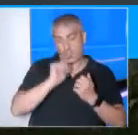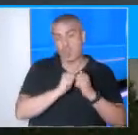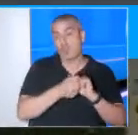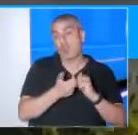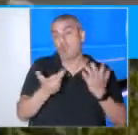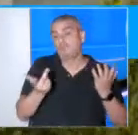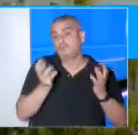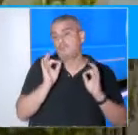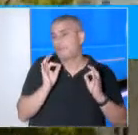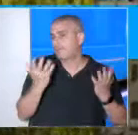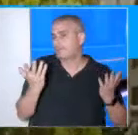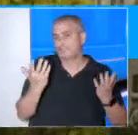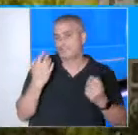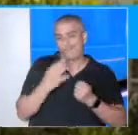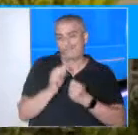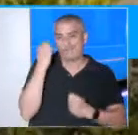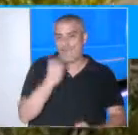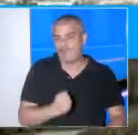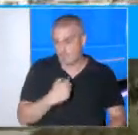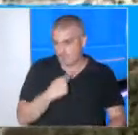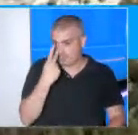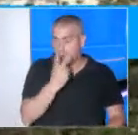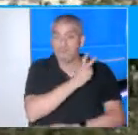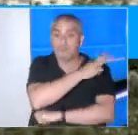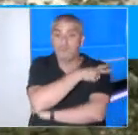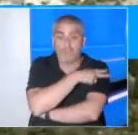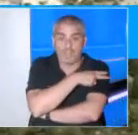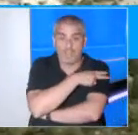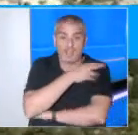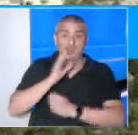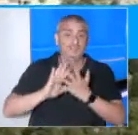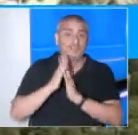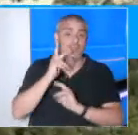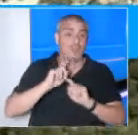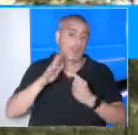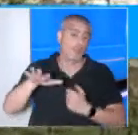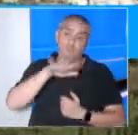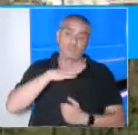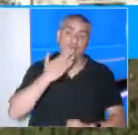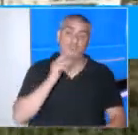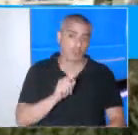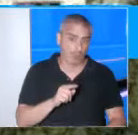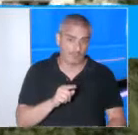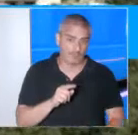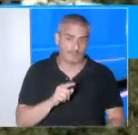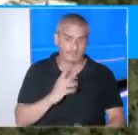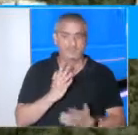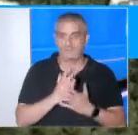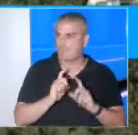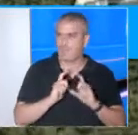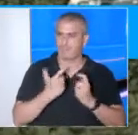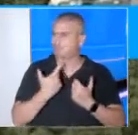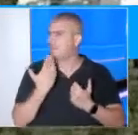או שבאמת מדובר בהצתה. אנחנו ראינו שהמשטרה, בשריפות אחרות במרחב ירושלים, עצרה לפני...